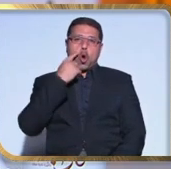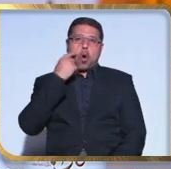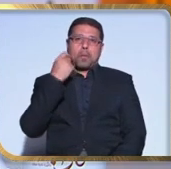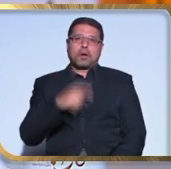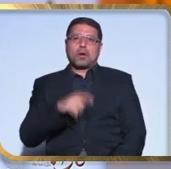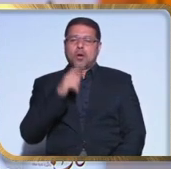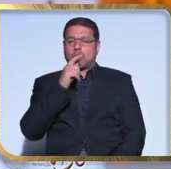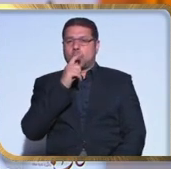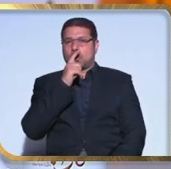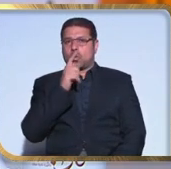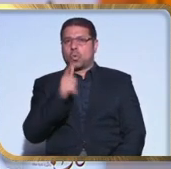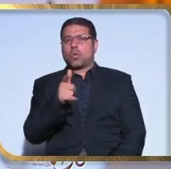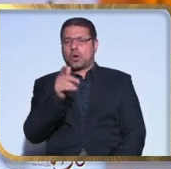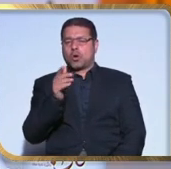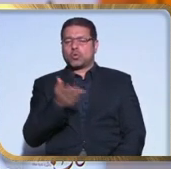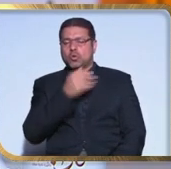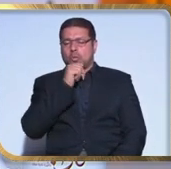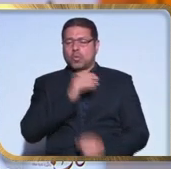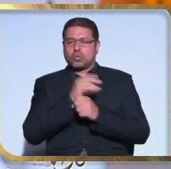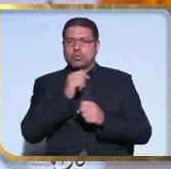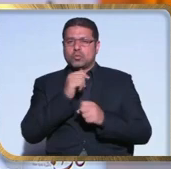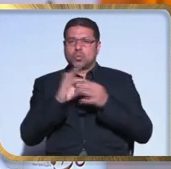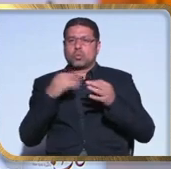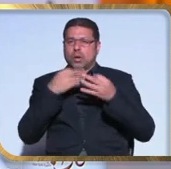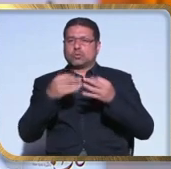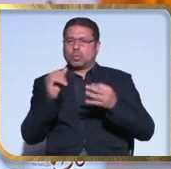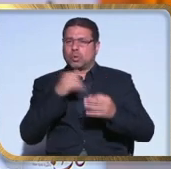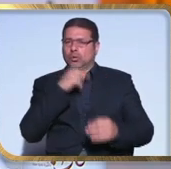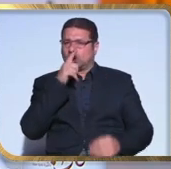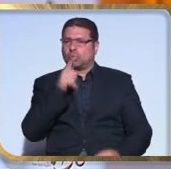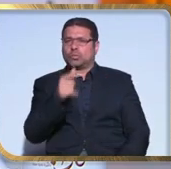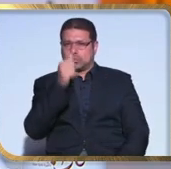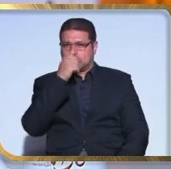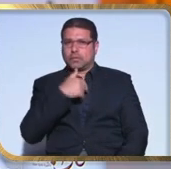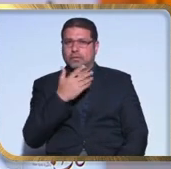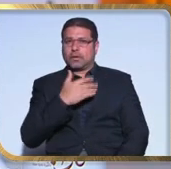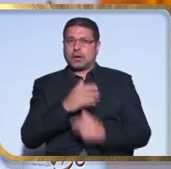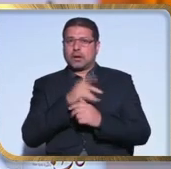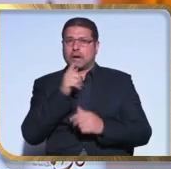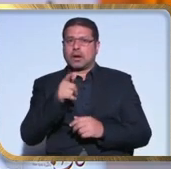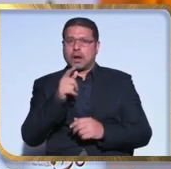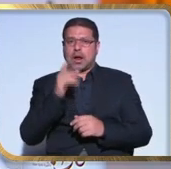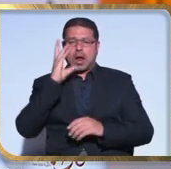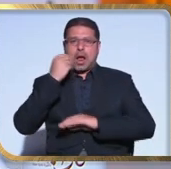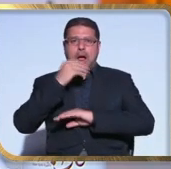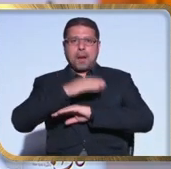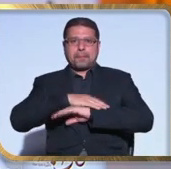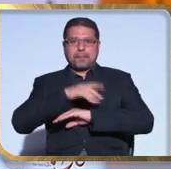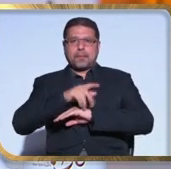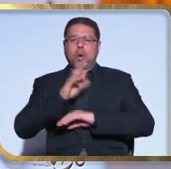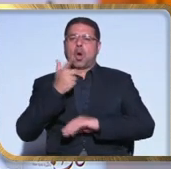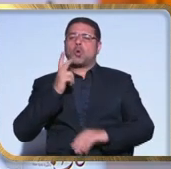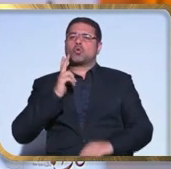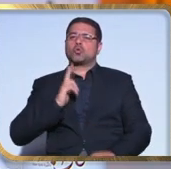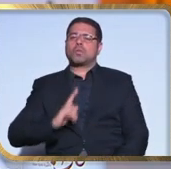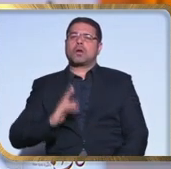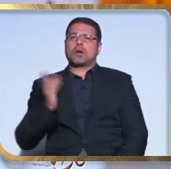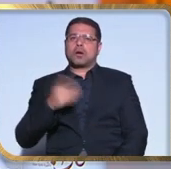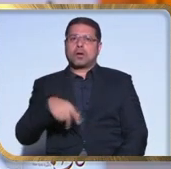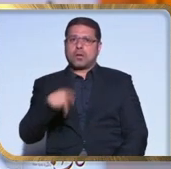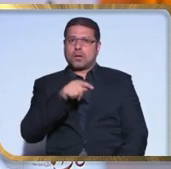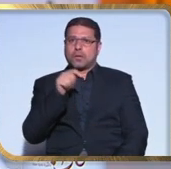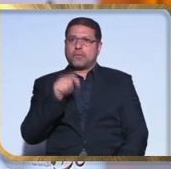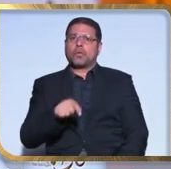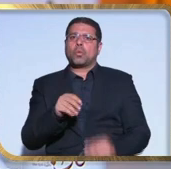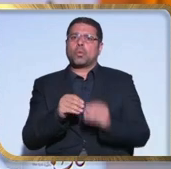الى الى سيدنا رسول الله صلى الله عليه وسلم ما كان من سيدنا ابي بكر وعثمان رضي الله تعالى